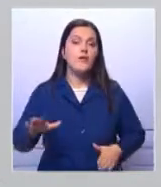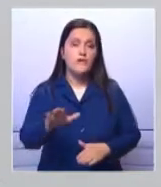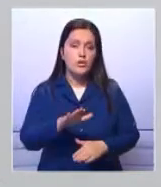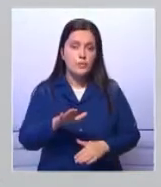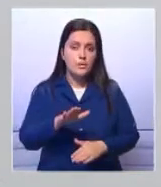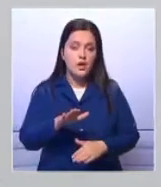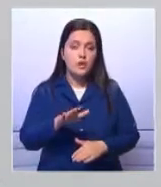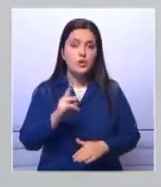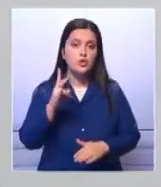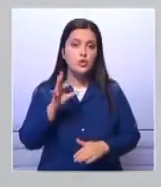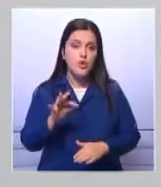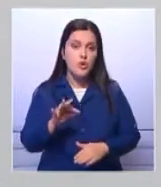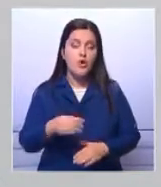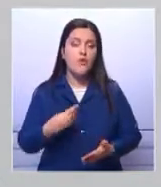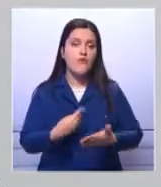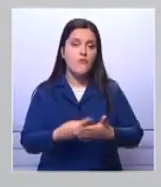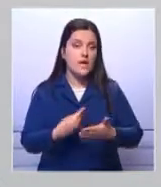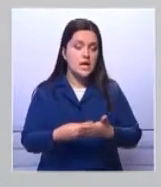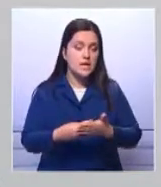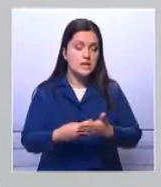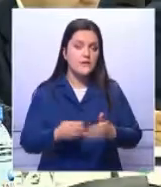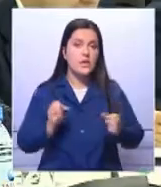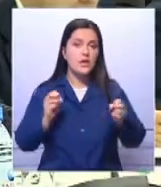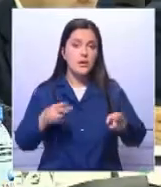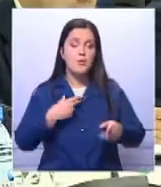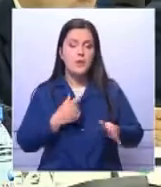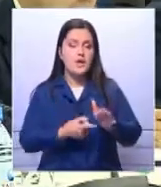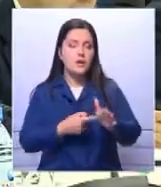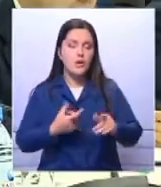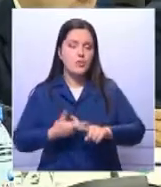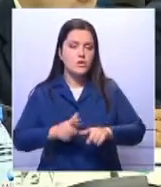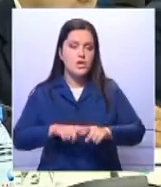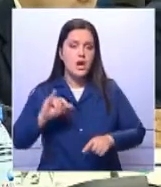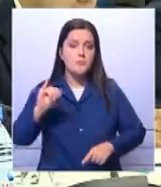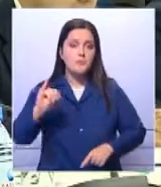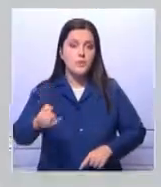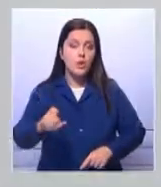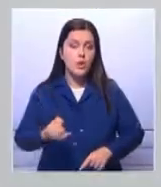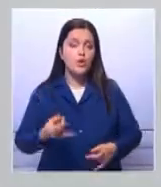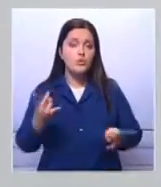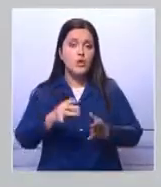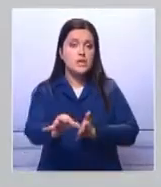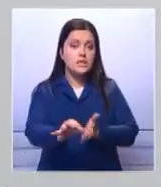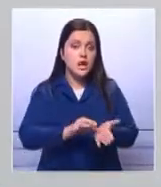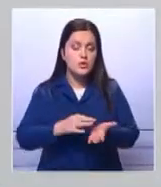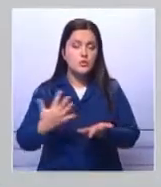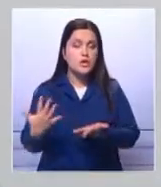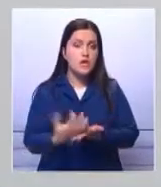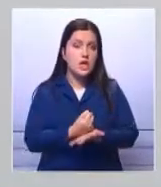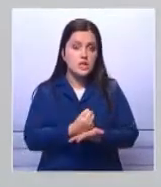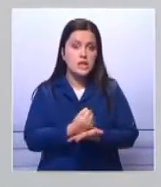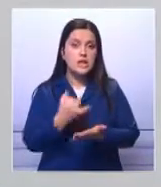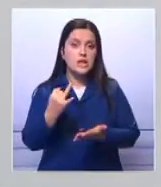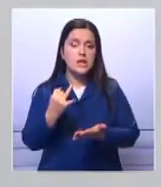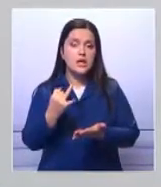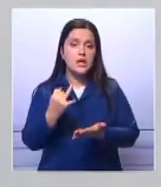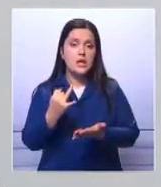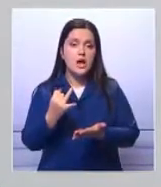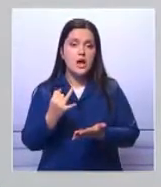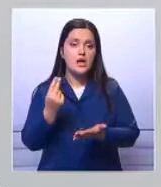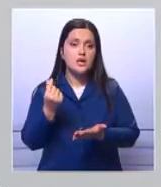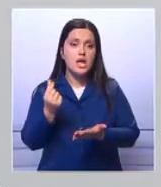страны. Но финансовый криминал мы расследуем очень плохо. Вместо того, чтобы сразу найти и заморозить